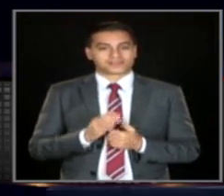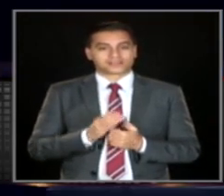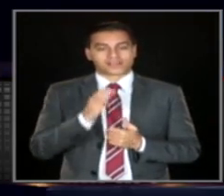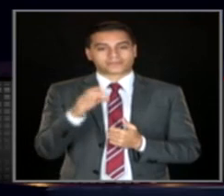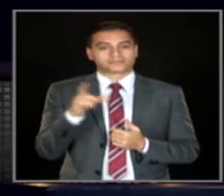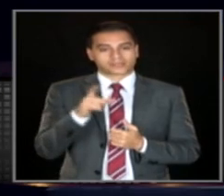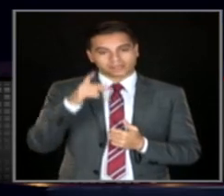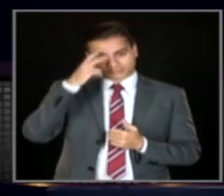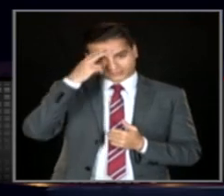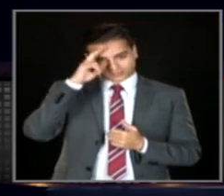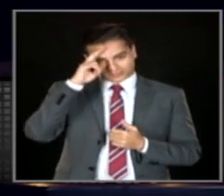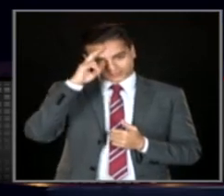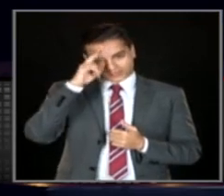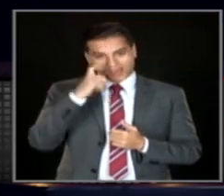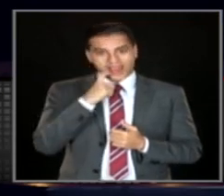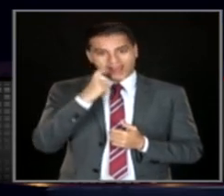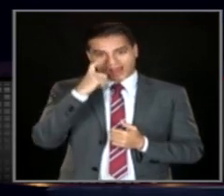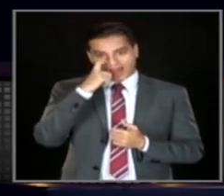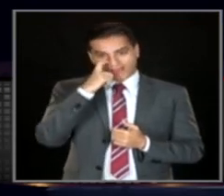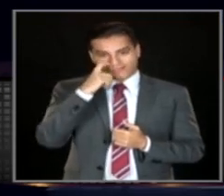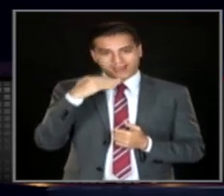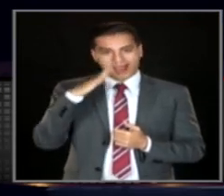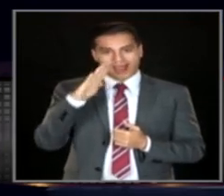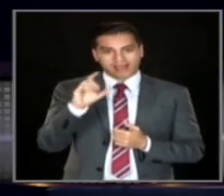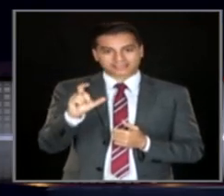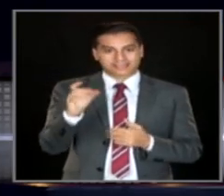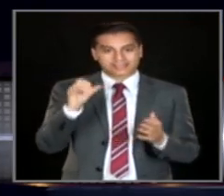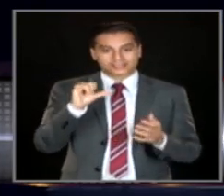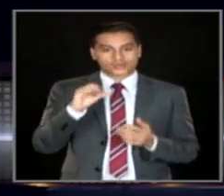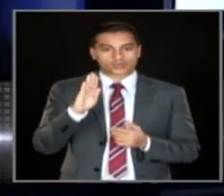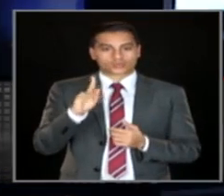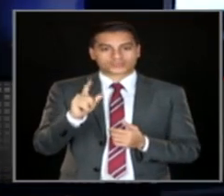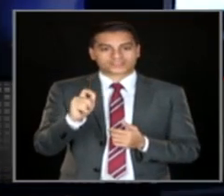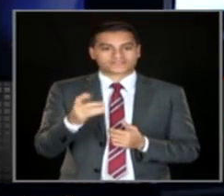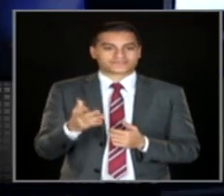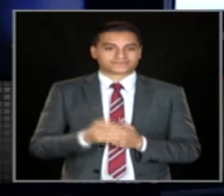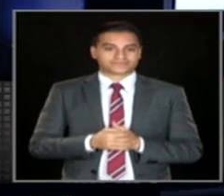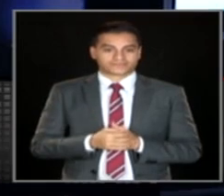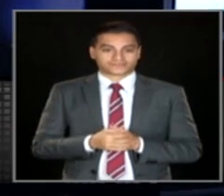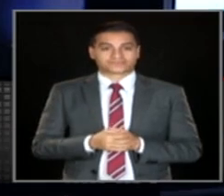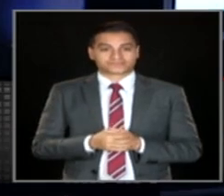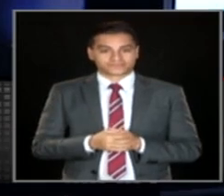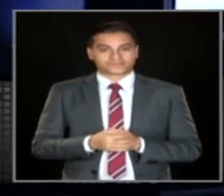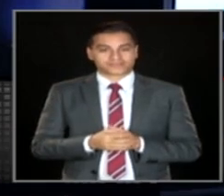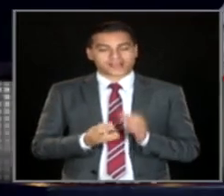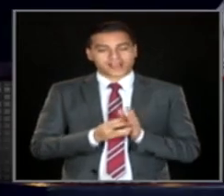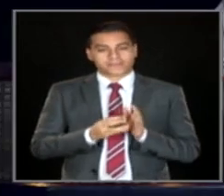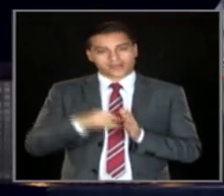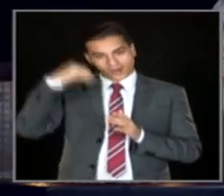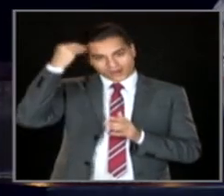الإجابة الصحيحة الفنان حسن يوسف. واو. جامعة كفر